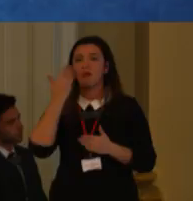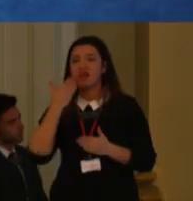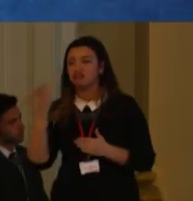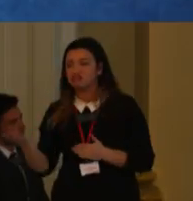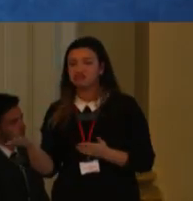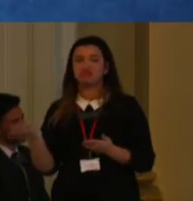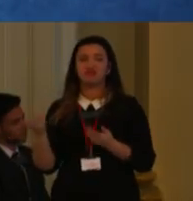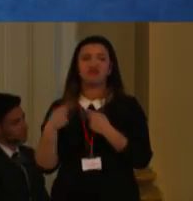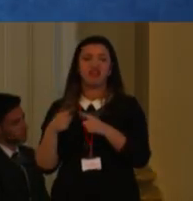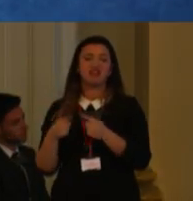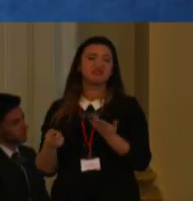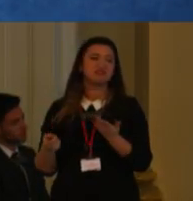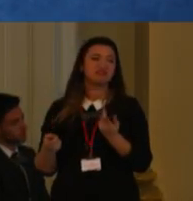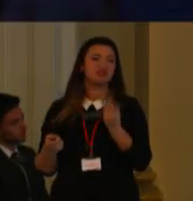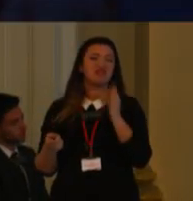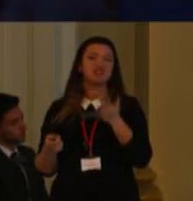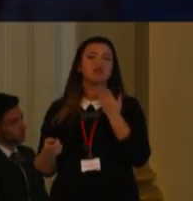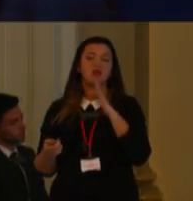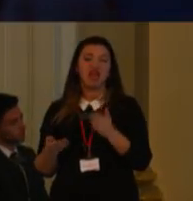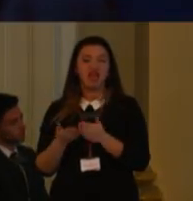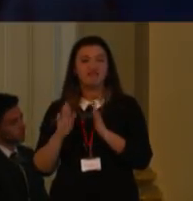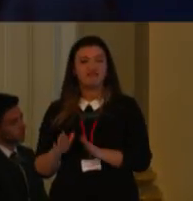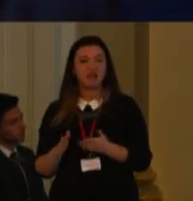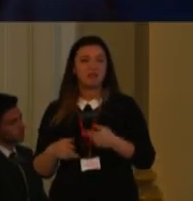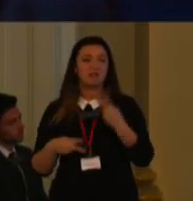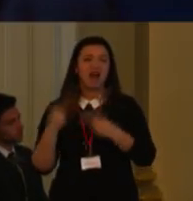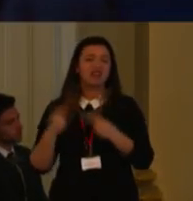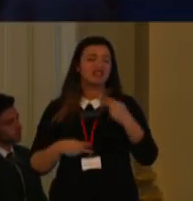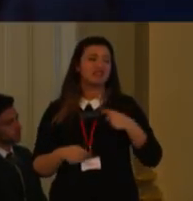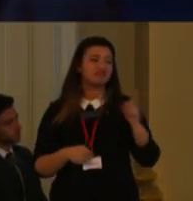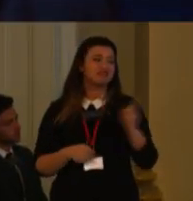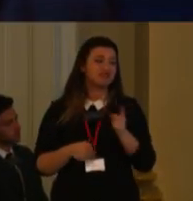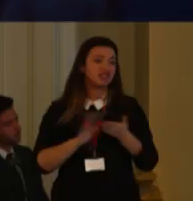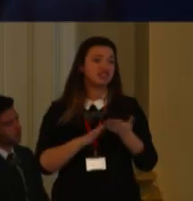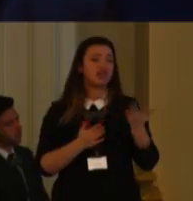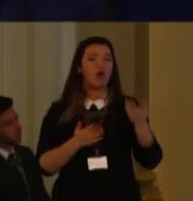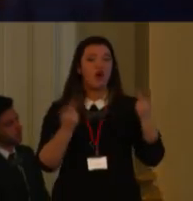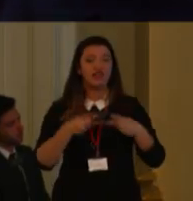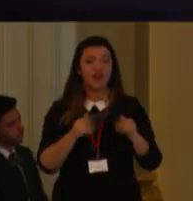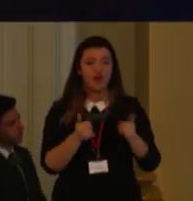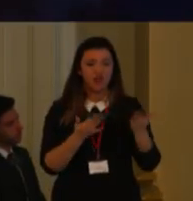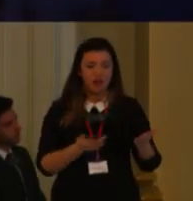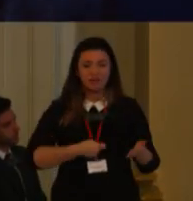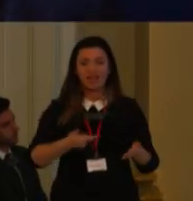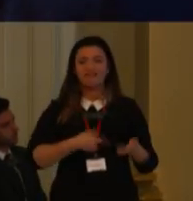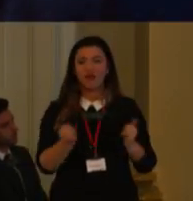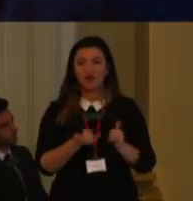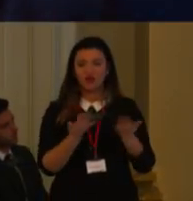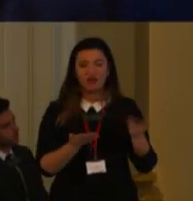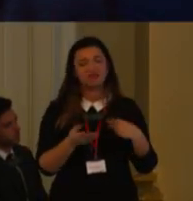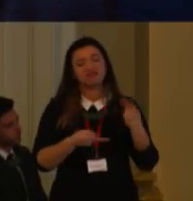son onu bile hatırlamıyorum yani ev iş. Belki birkaç gün kahvelerde arkadaşlar oturup bir okey, bir tavla oynayabiliyoruz